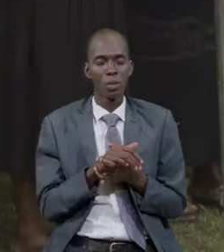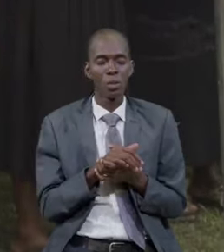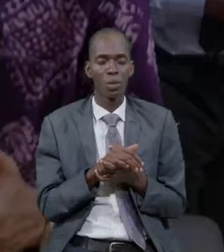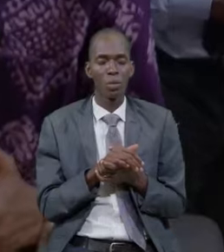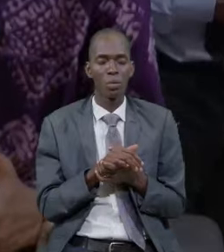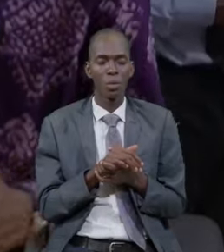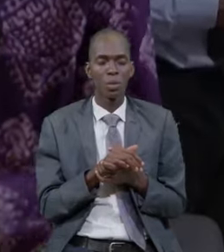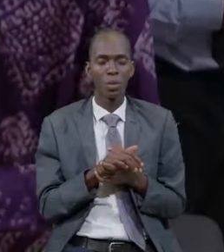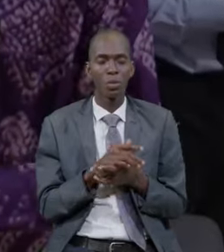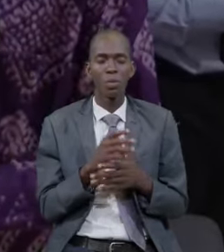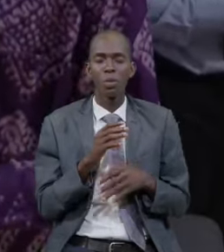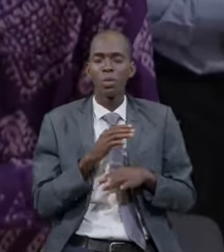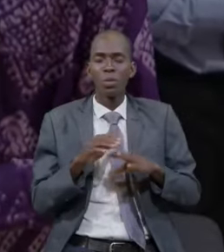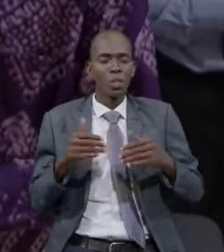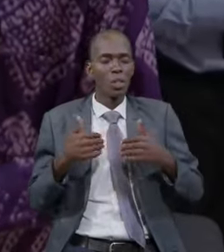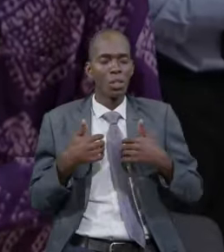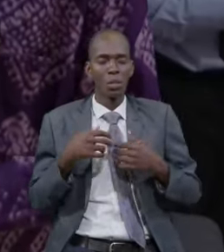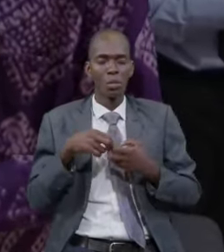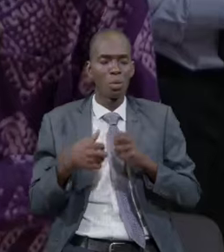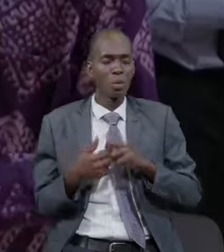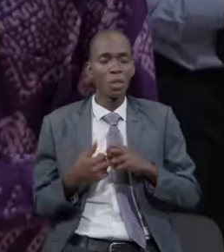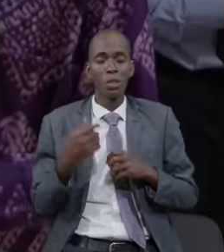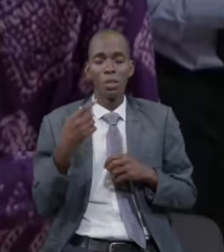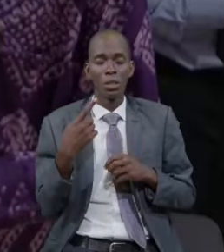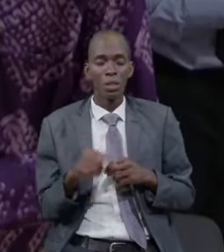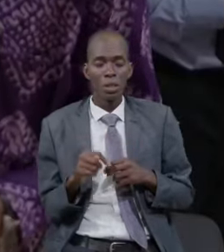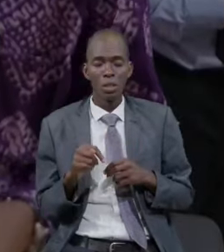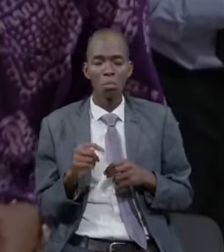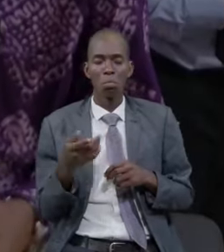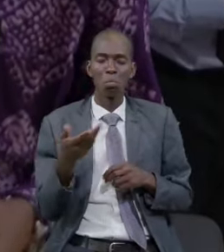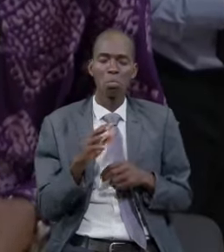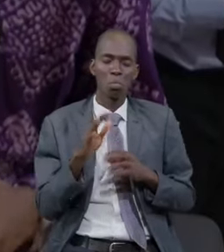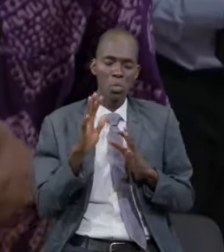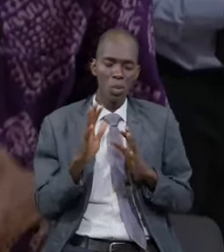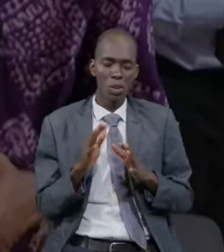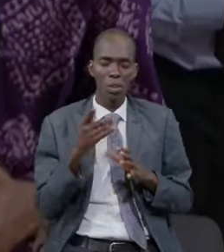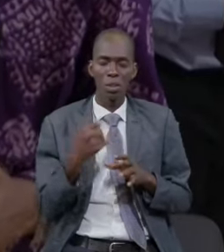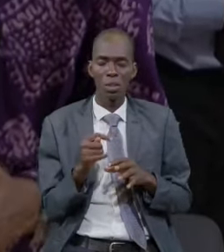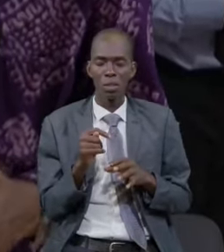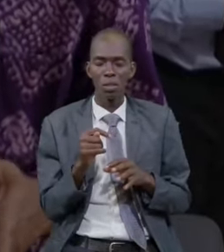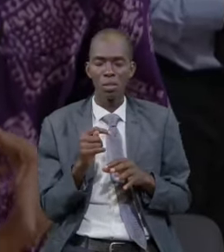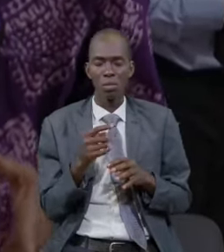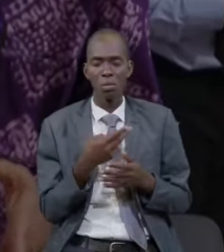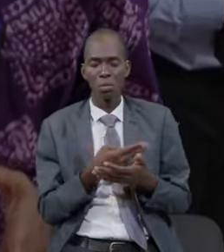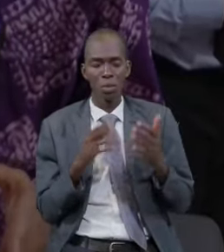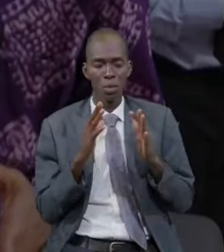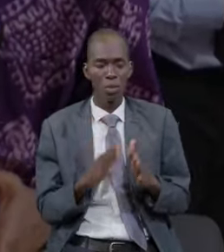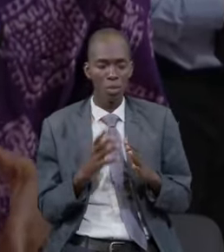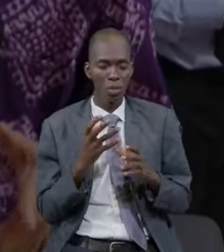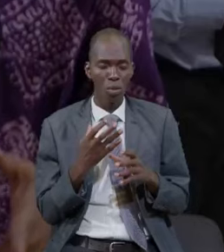Ils n'auront aucun problème. Pour être des peureux, des compromettants sur terre.